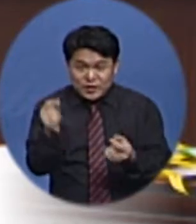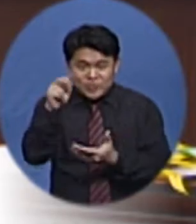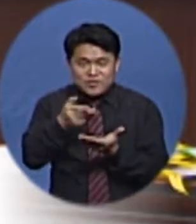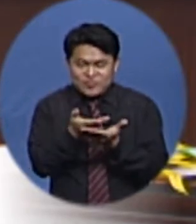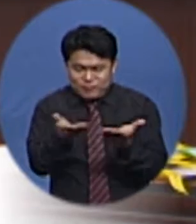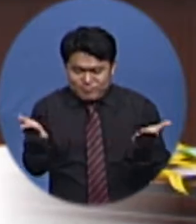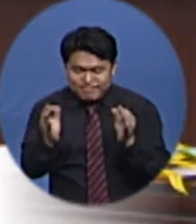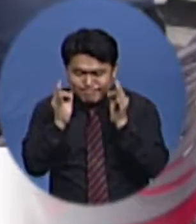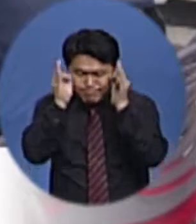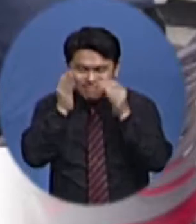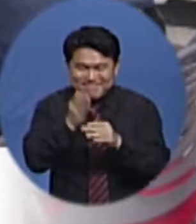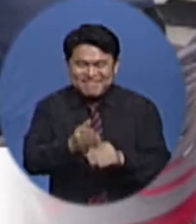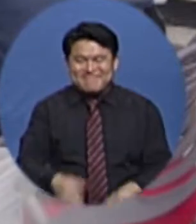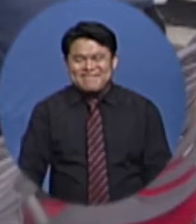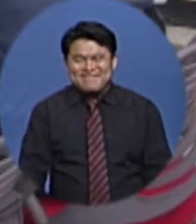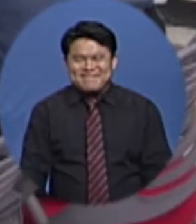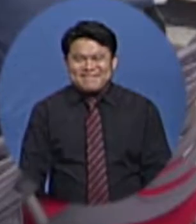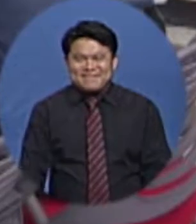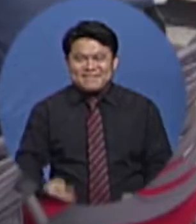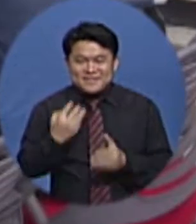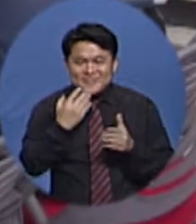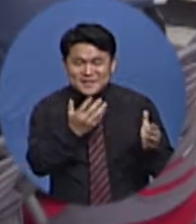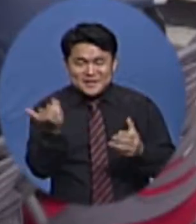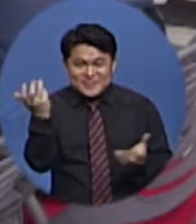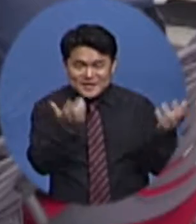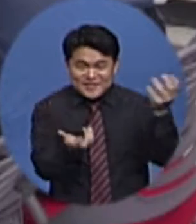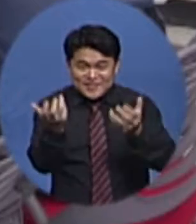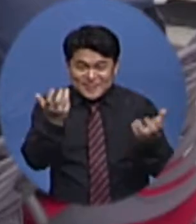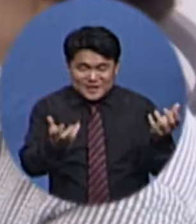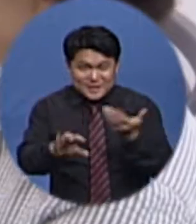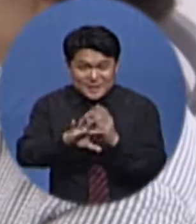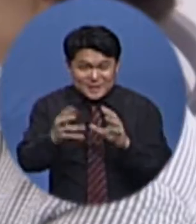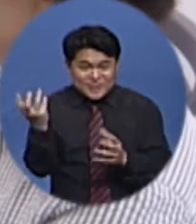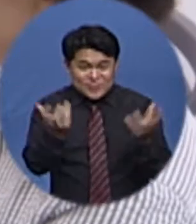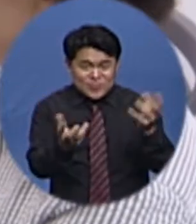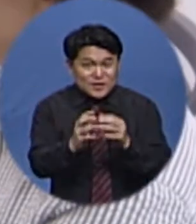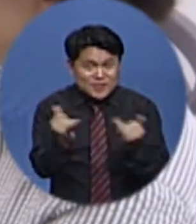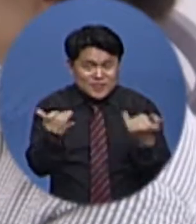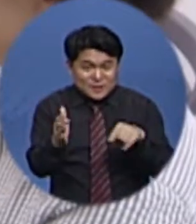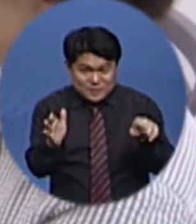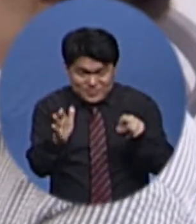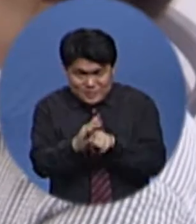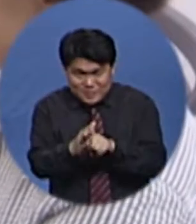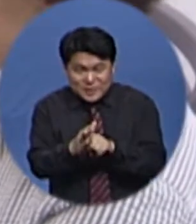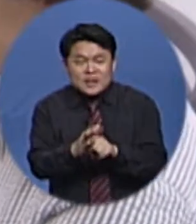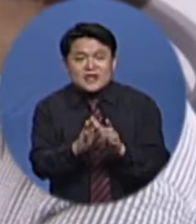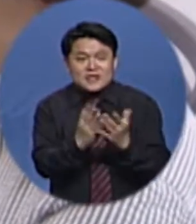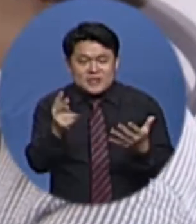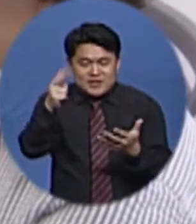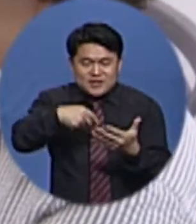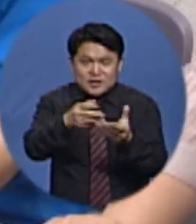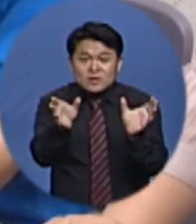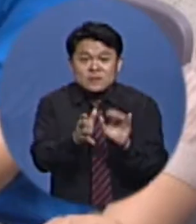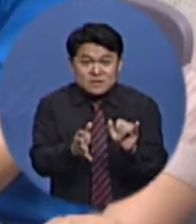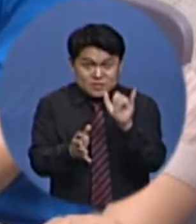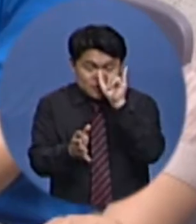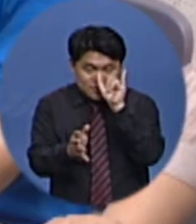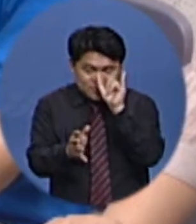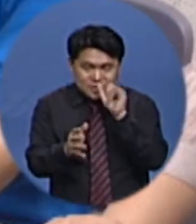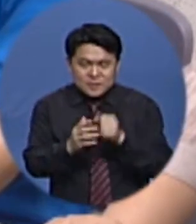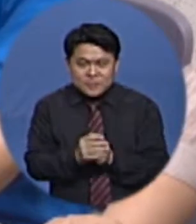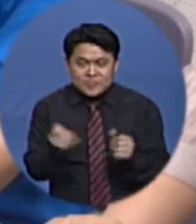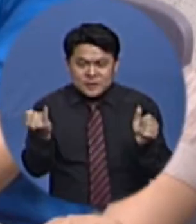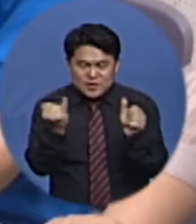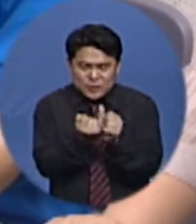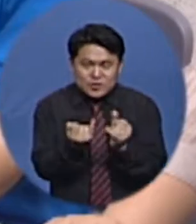중점을 두고 있습니다. 경기도로 이주한 다양한 국적의 성인들을 위한 독서 동아리도 있습니다. 다문화 이주 여성과